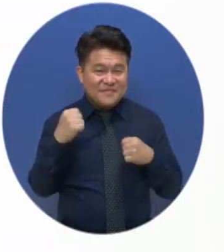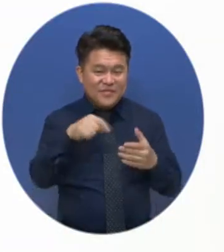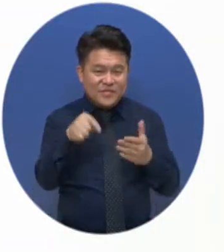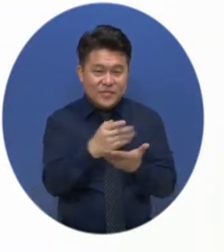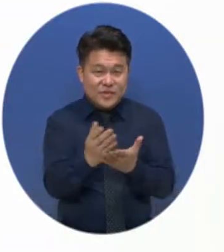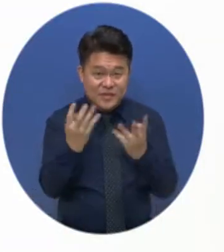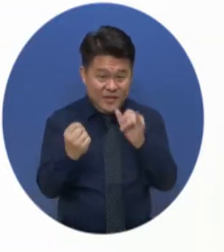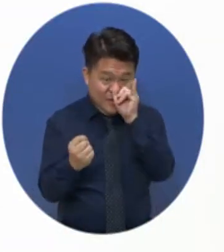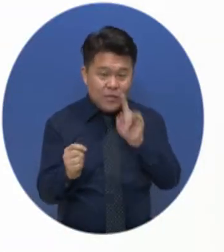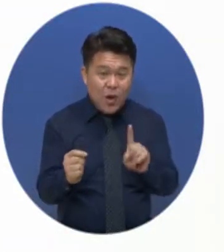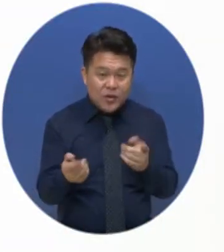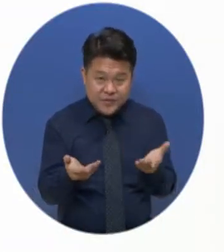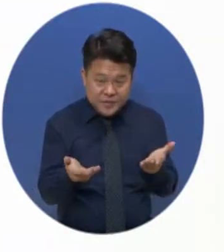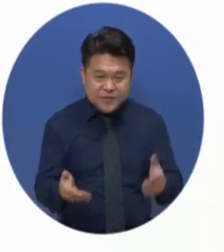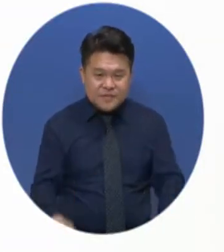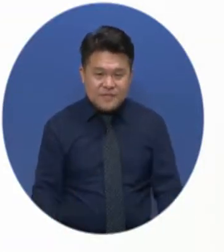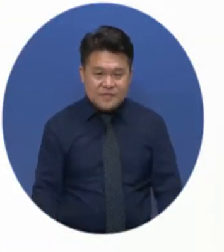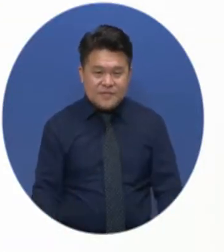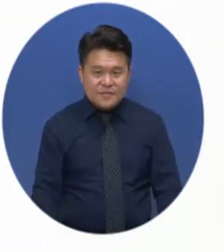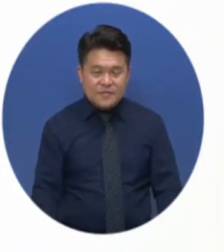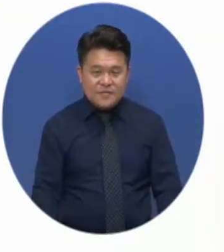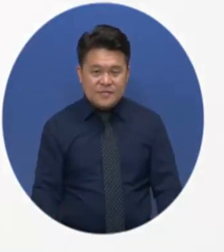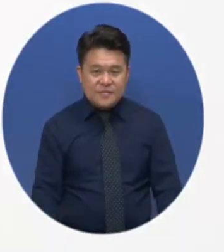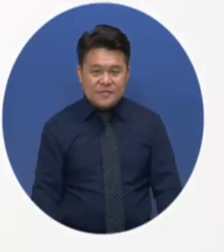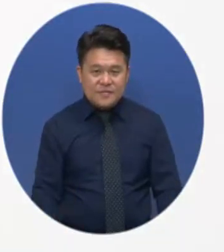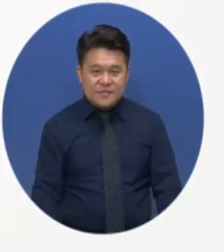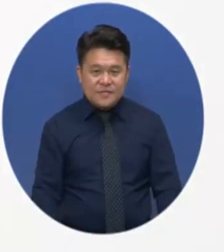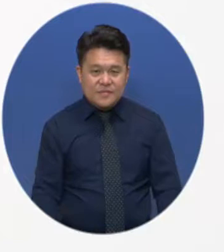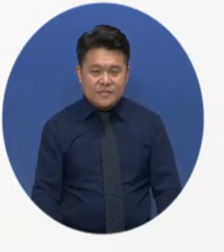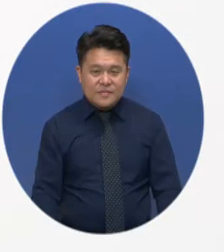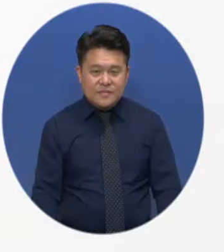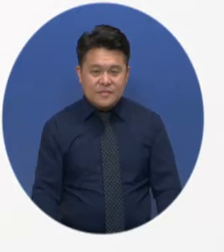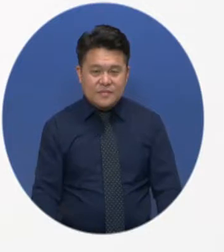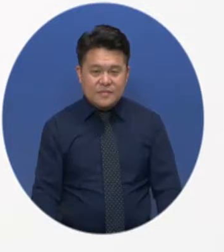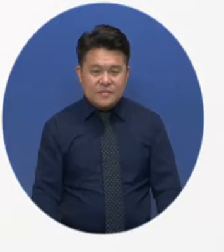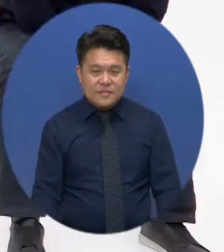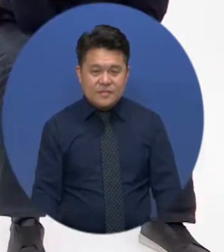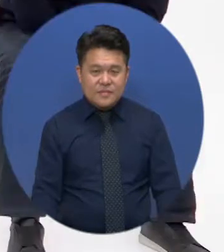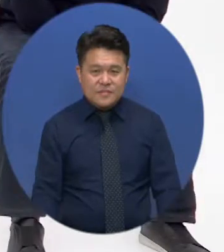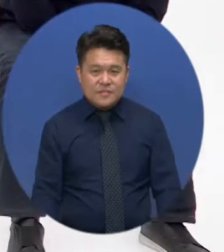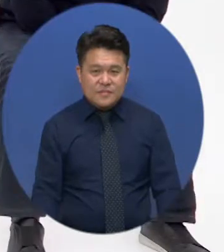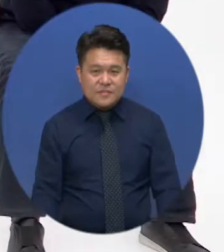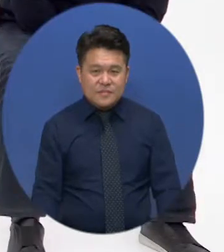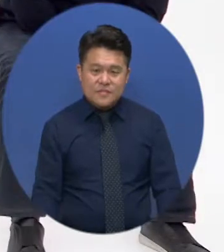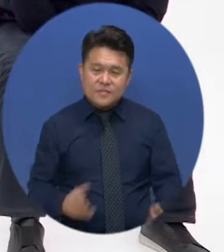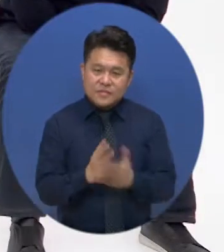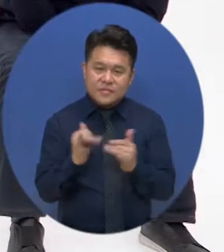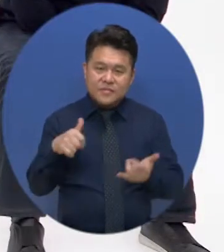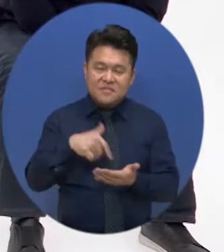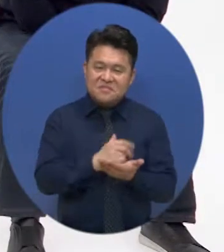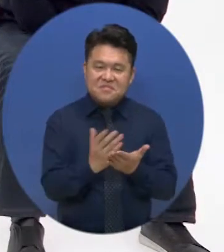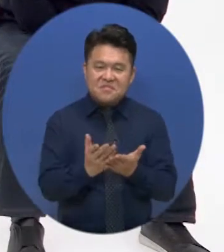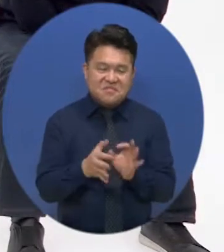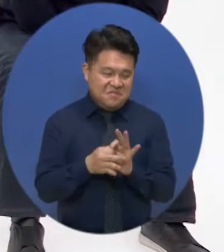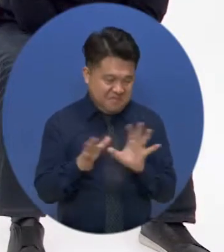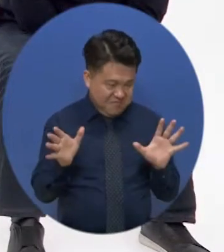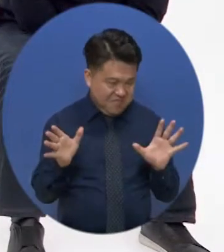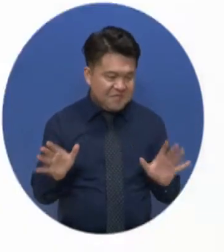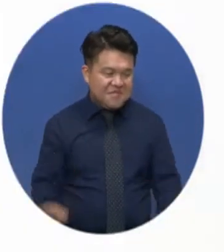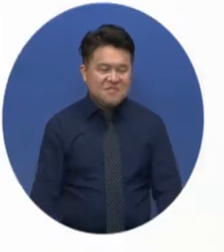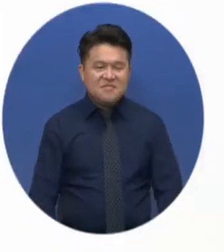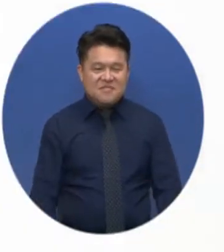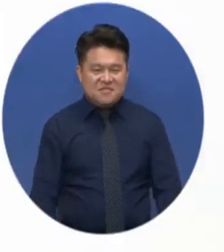여러 가지 장르가 있잖아요. 네. 뭐 그것도 생각해보셨어요? 아 장르요? 네. 누군가에겐 장르가